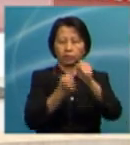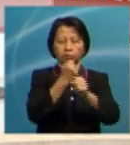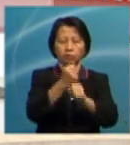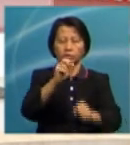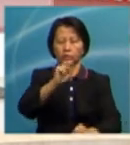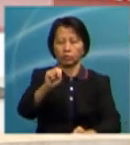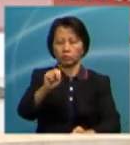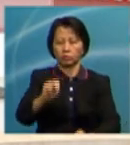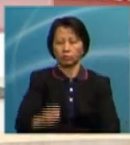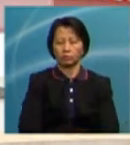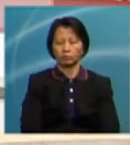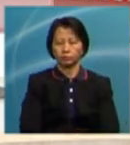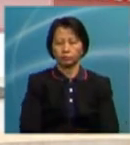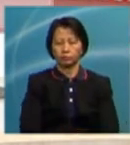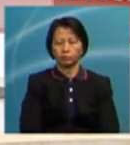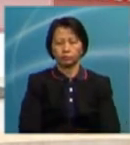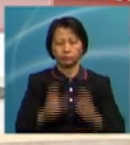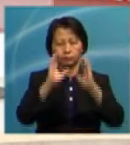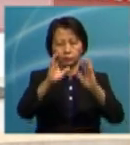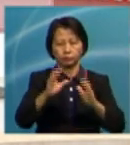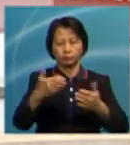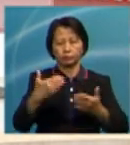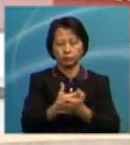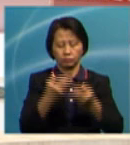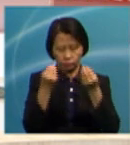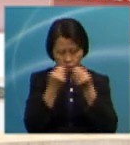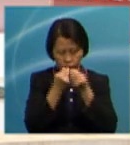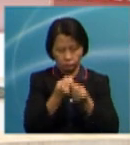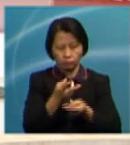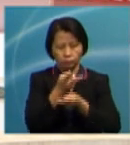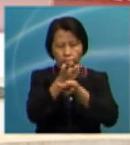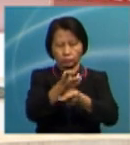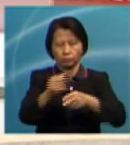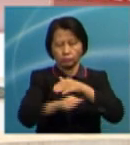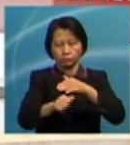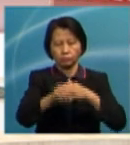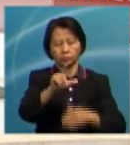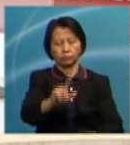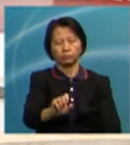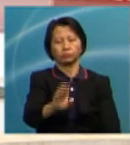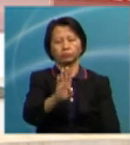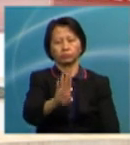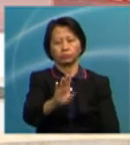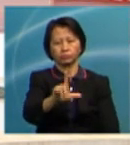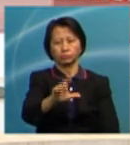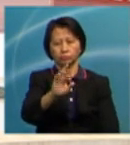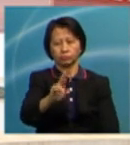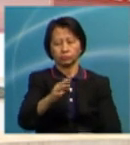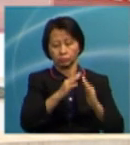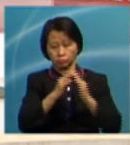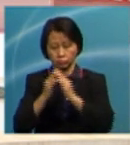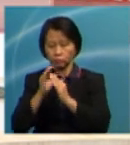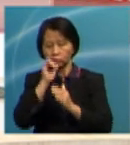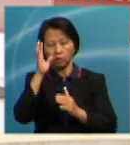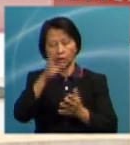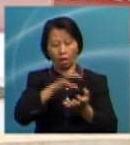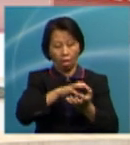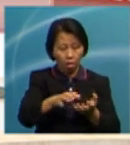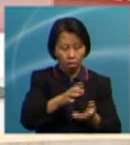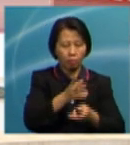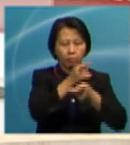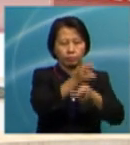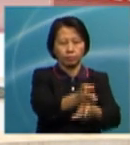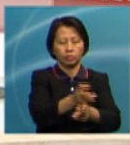tahunan mekanisme baru bagi pengiraan kadar pinjaman asas blr dalam sektor hartanah tidak akan menjejaskan